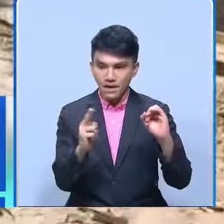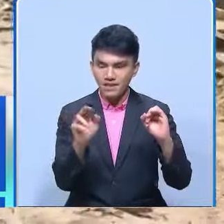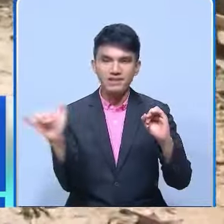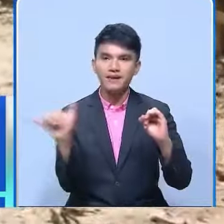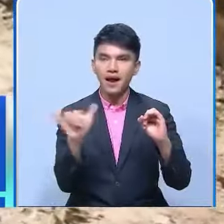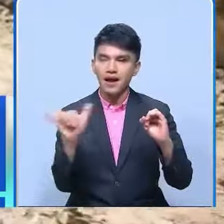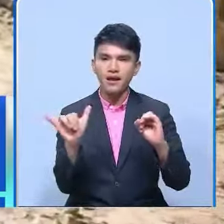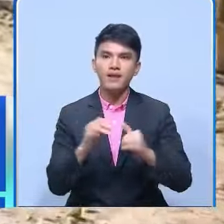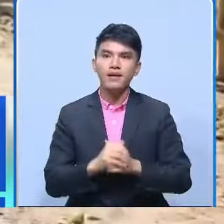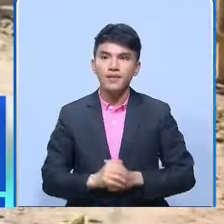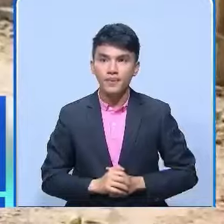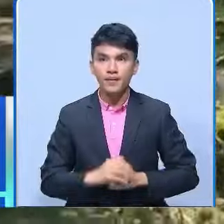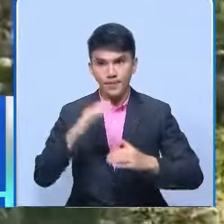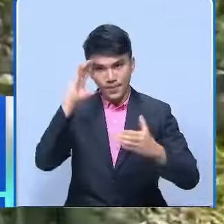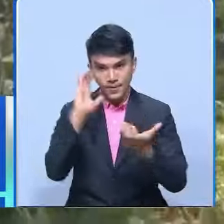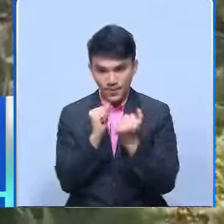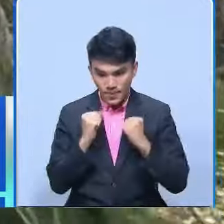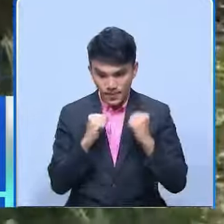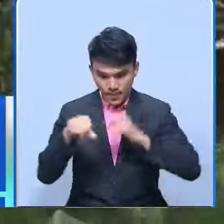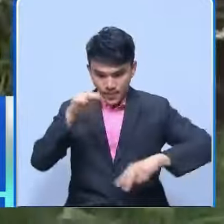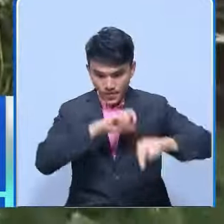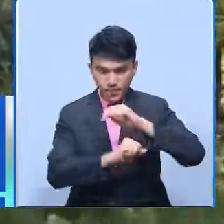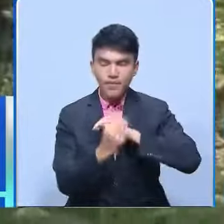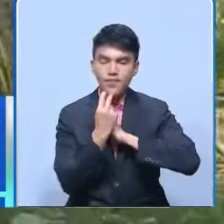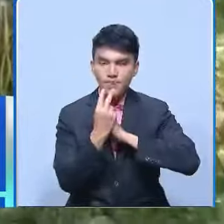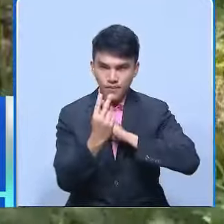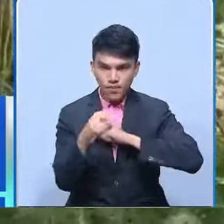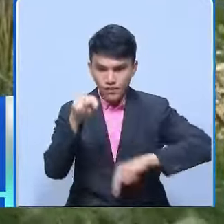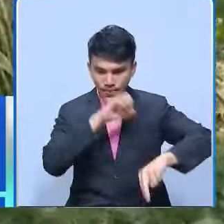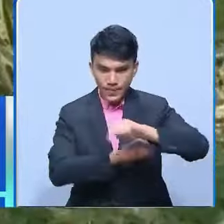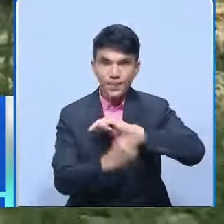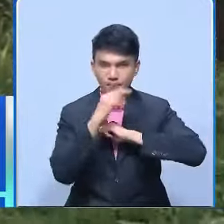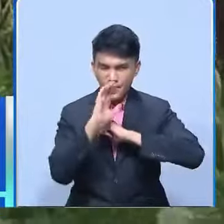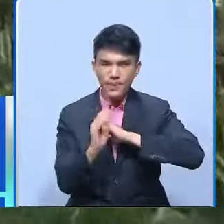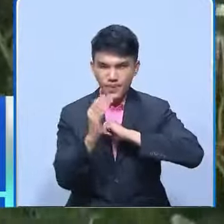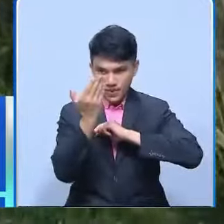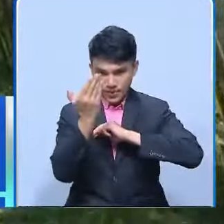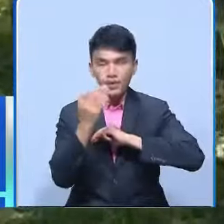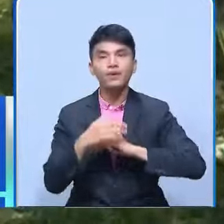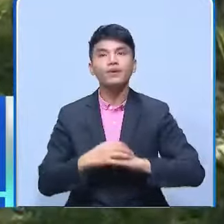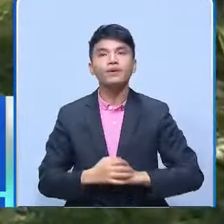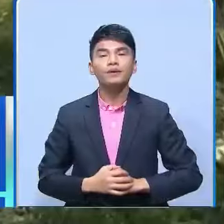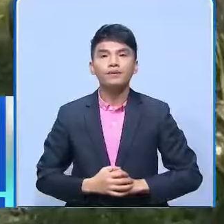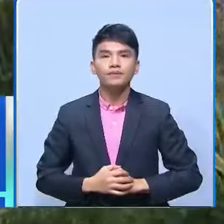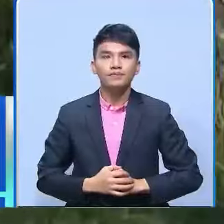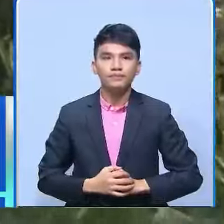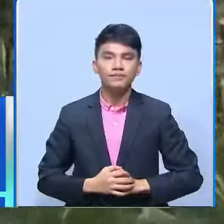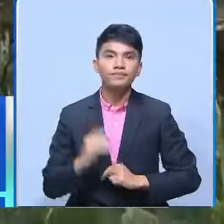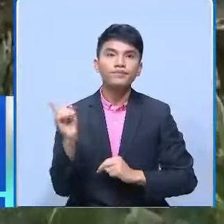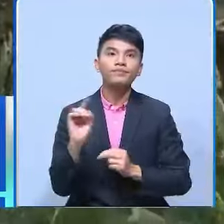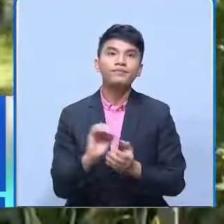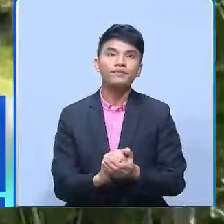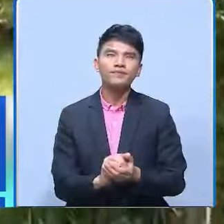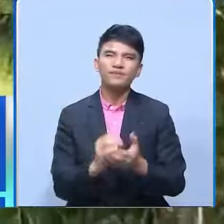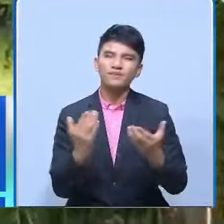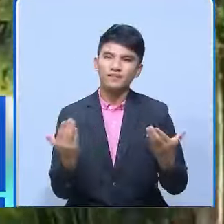ใช้ในการก่อเหตุตำรวจก็พยายามจะลงพื้นที่แกะรอยเพื่อจะหาข้อมูลในเรื่องนี้ให้ได้มากที่สุดนะคะต้องบอกคุณผู้ชมแบบนี้